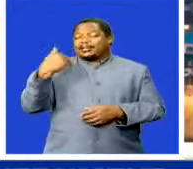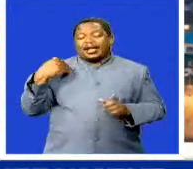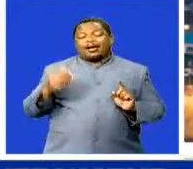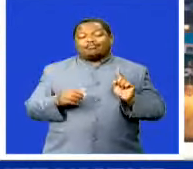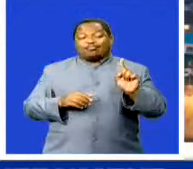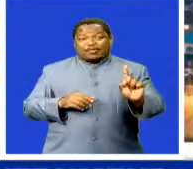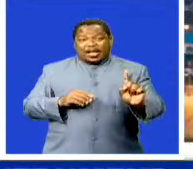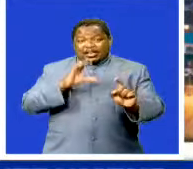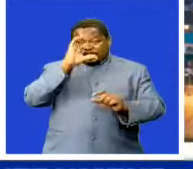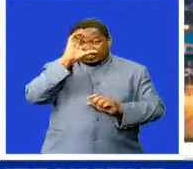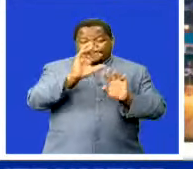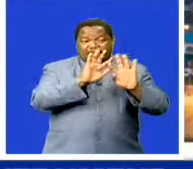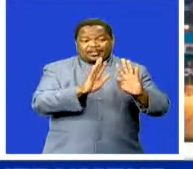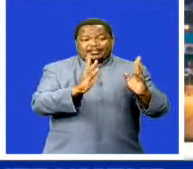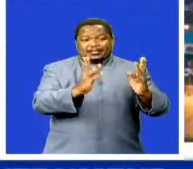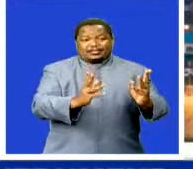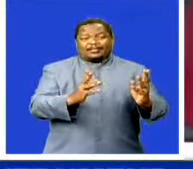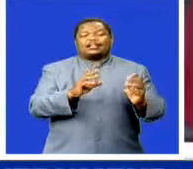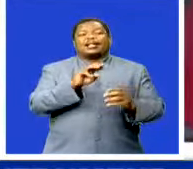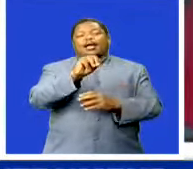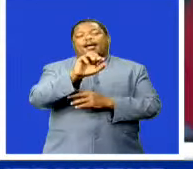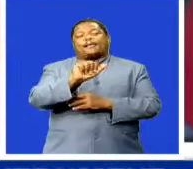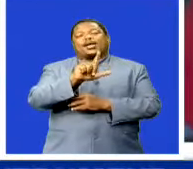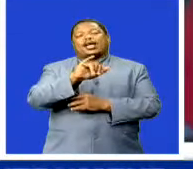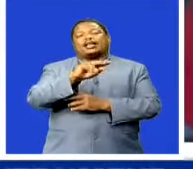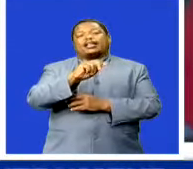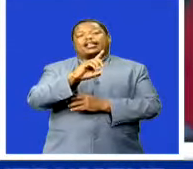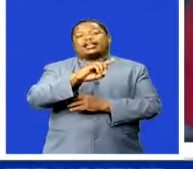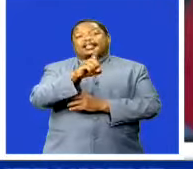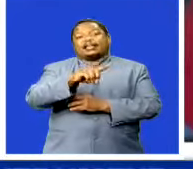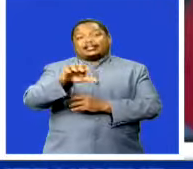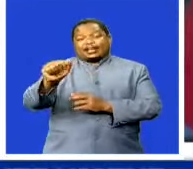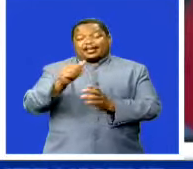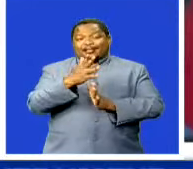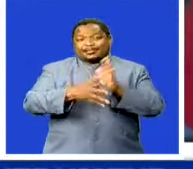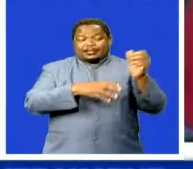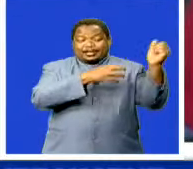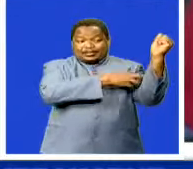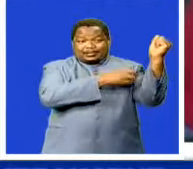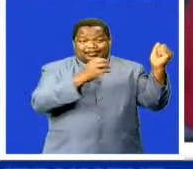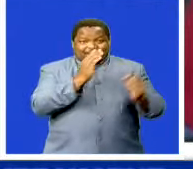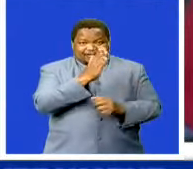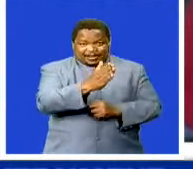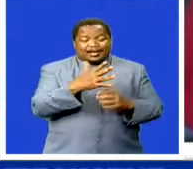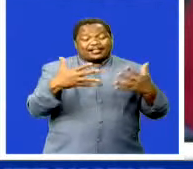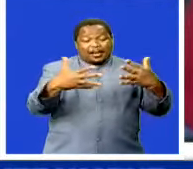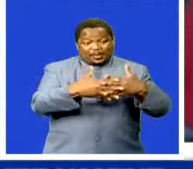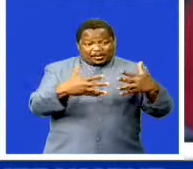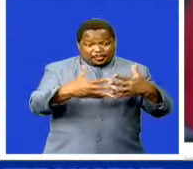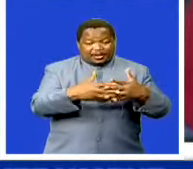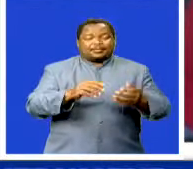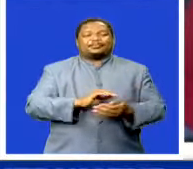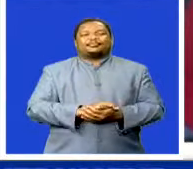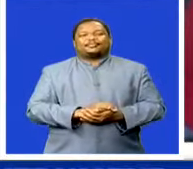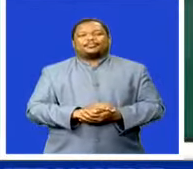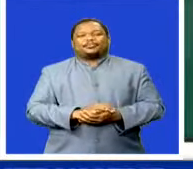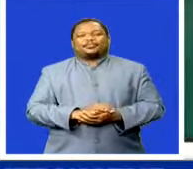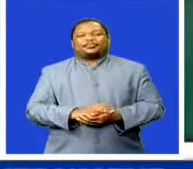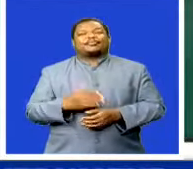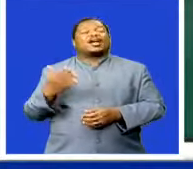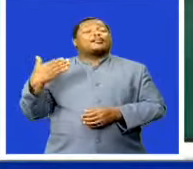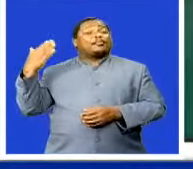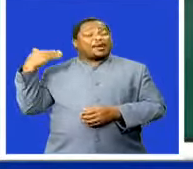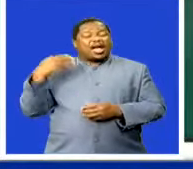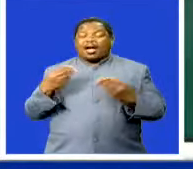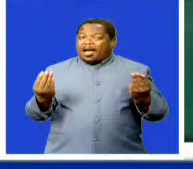emphakathini kamalinza Kulandzela ukuthi sive sakumalinza sivethe isikhalo sokuthi asincimbedekelekanga kahle